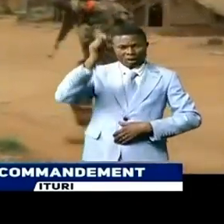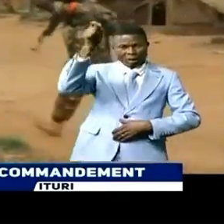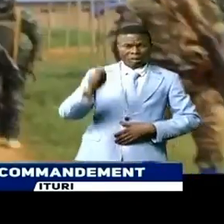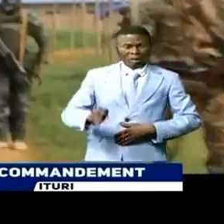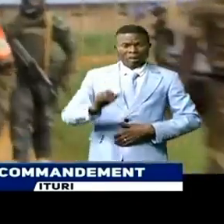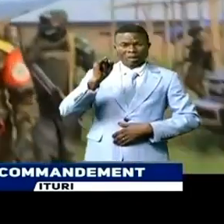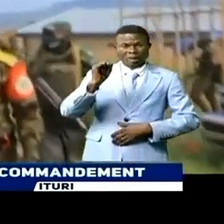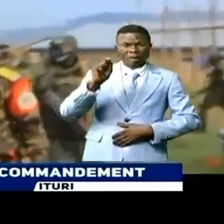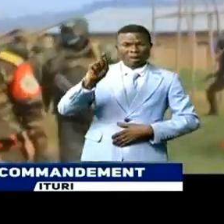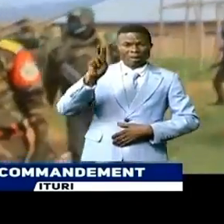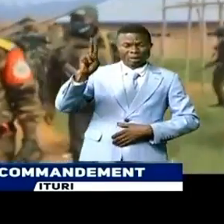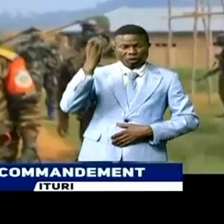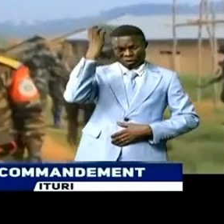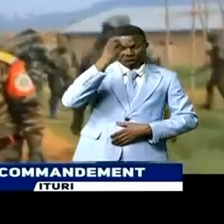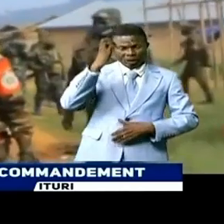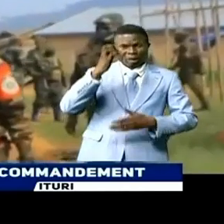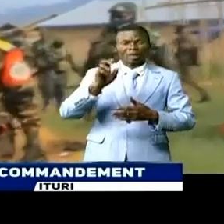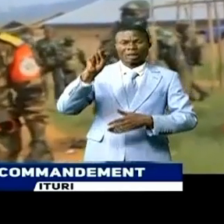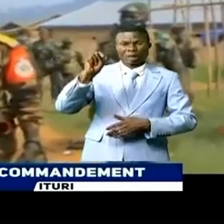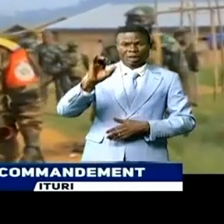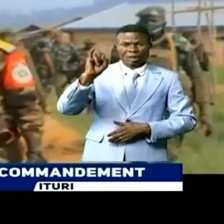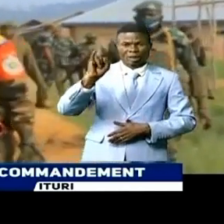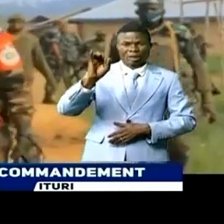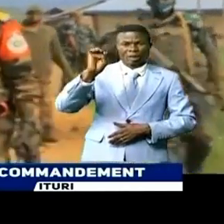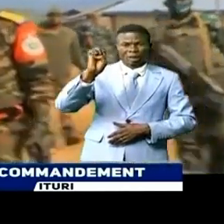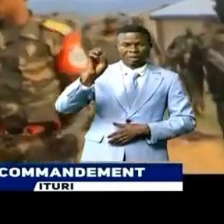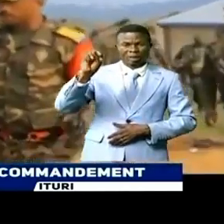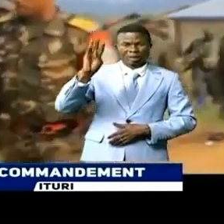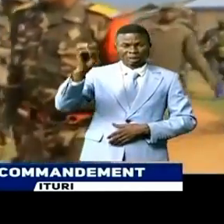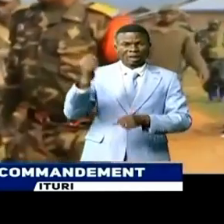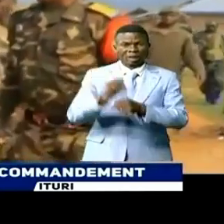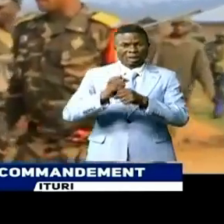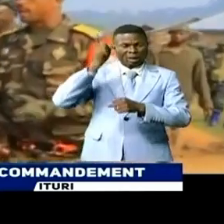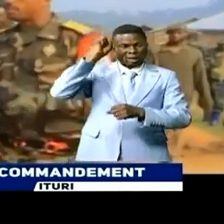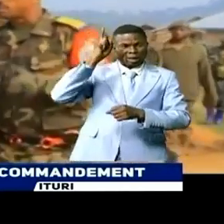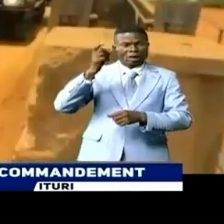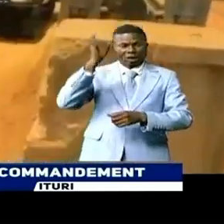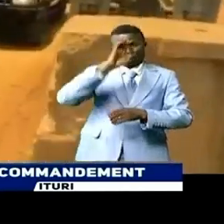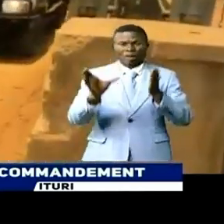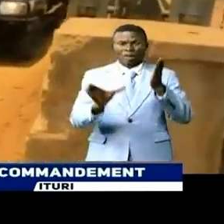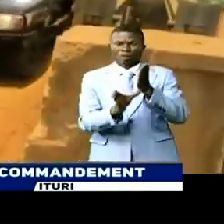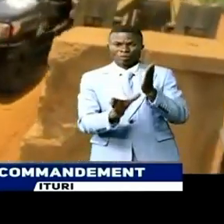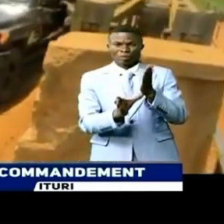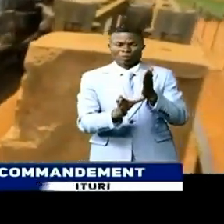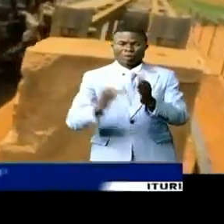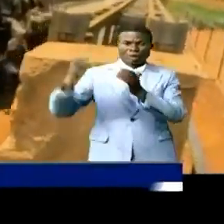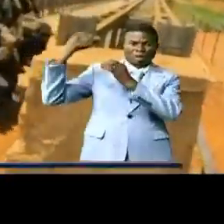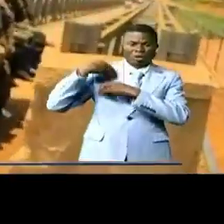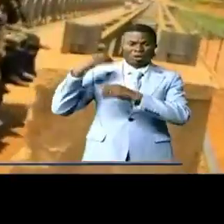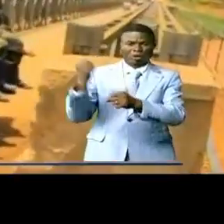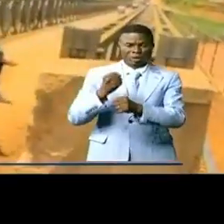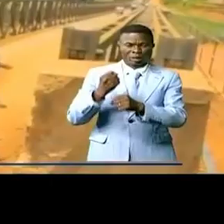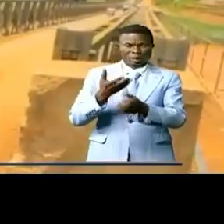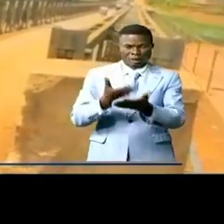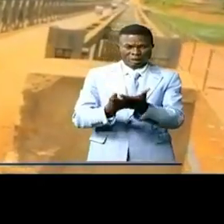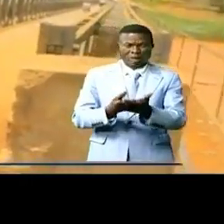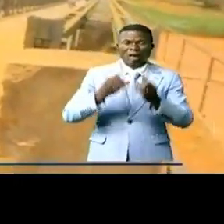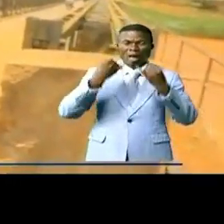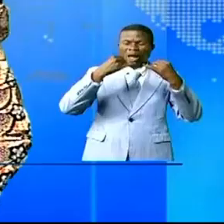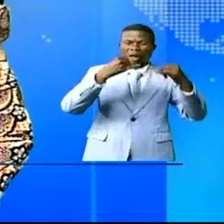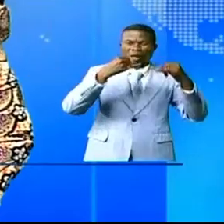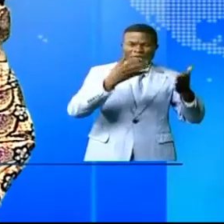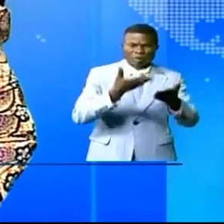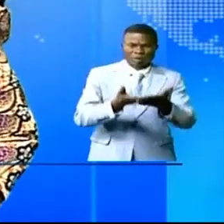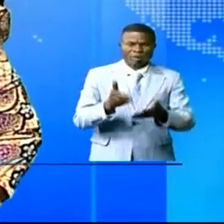tories le général ni un beau abdallah assumé les fonctions de commandes assez grand à charge des opérations et renseignements